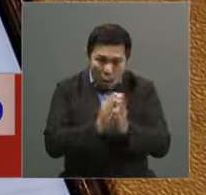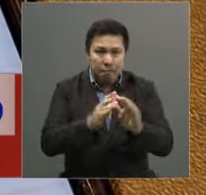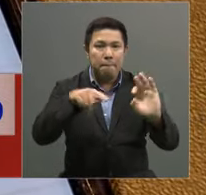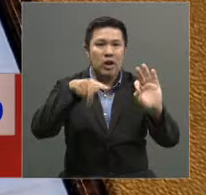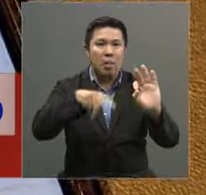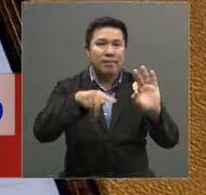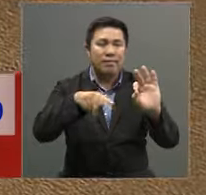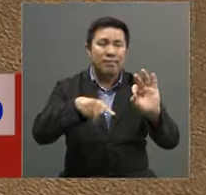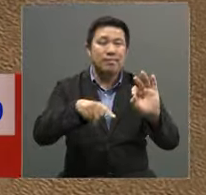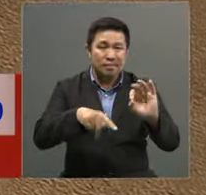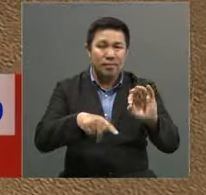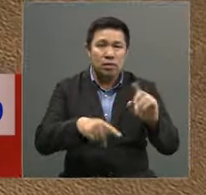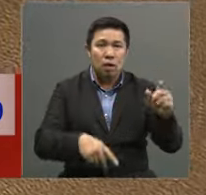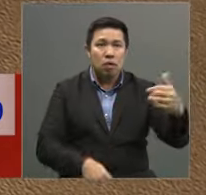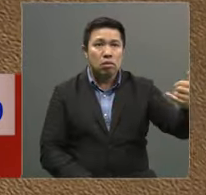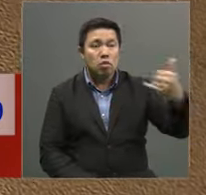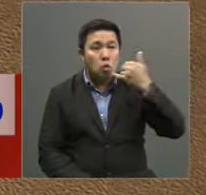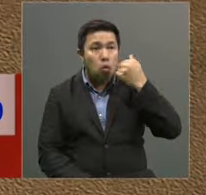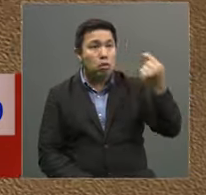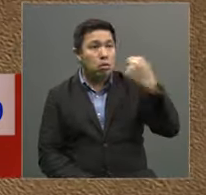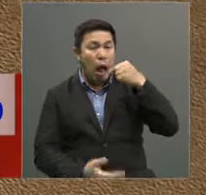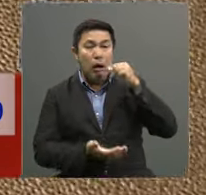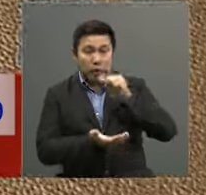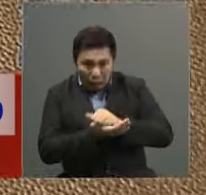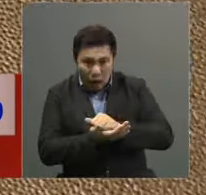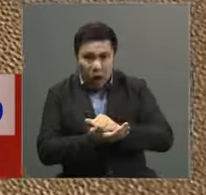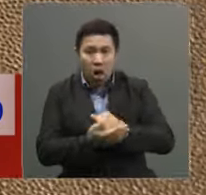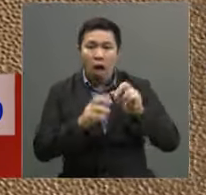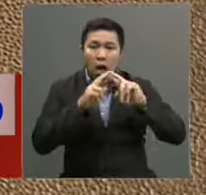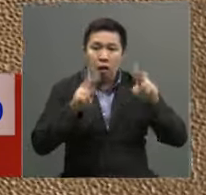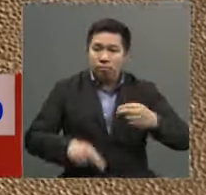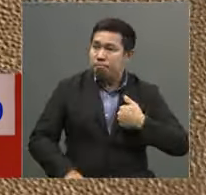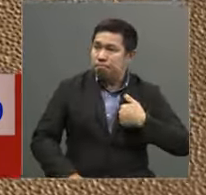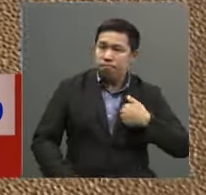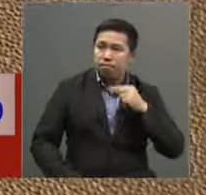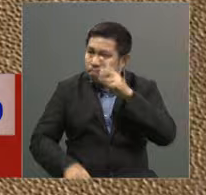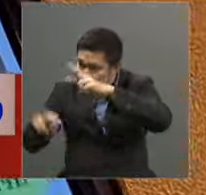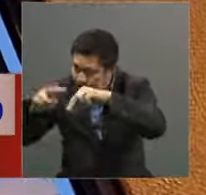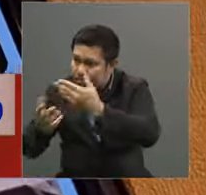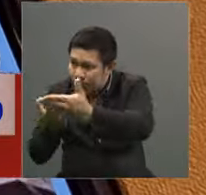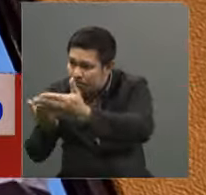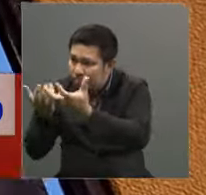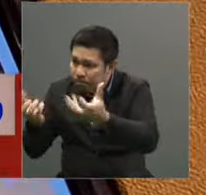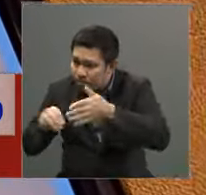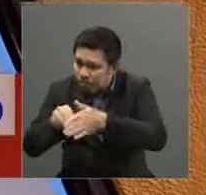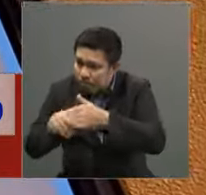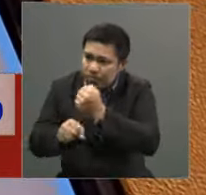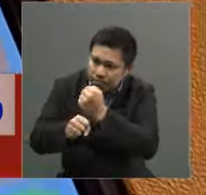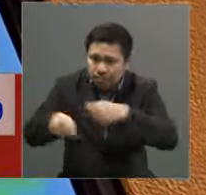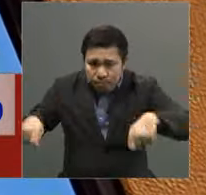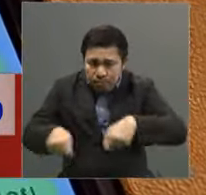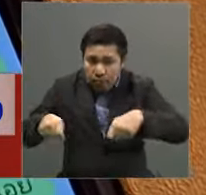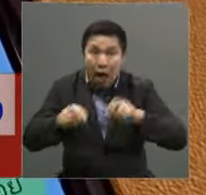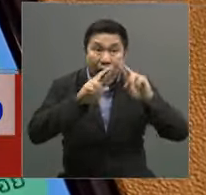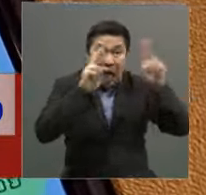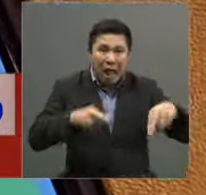กว่าบาทค่ะเพราะฉะนั้นพอมีคนมาสั่งจองแล้วสั่งอาหารอะไรไว้เนี่ยร้านก็จะต้องไปหาวัตถุดิบมาสำหรับทำอาหารแล้วก็ปิด